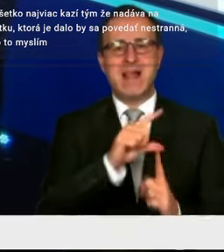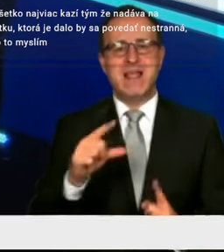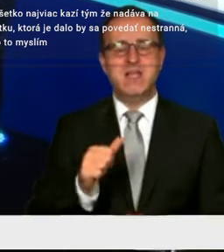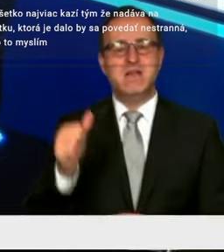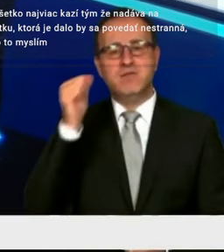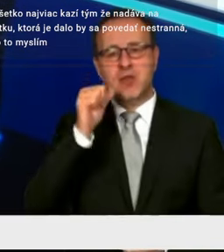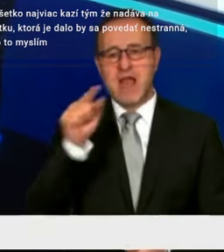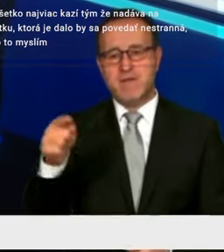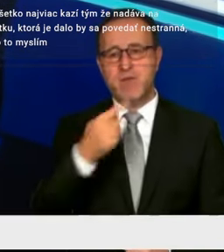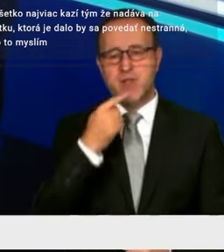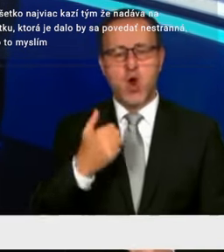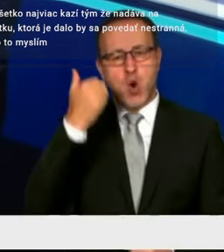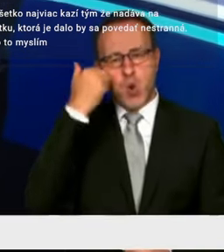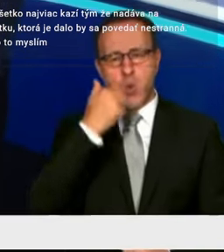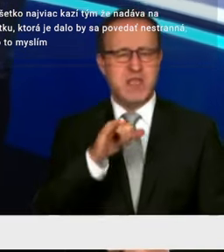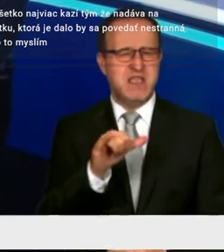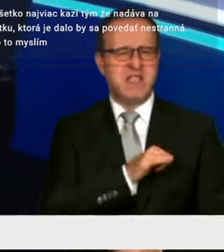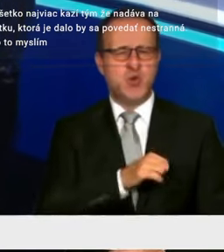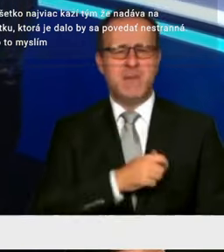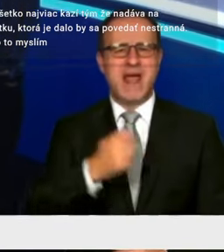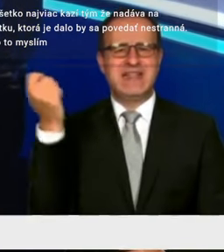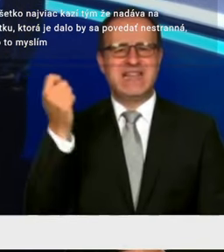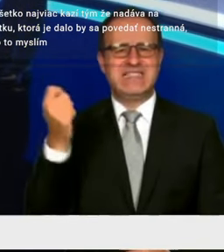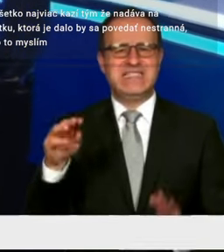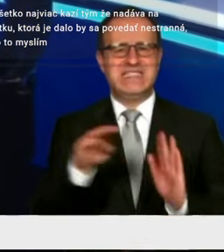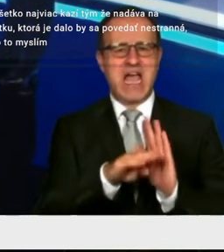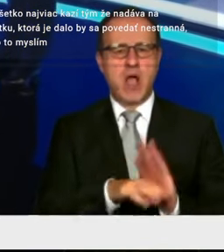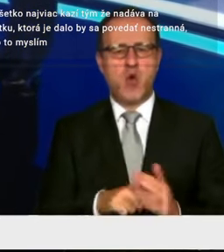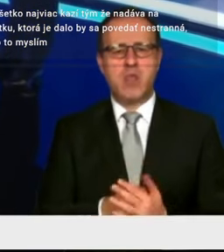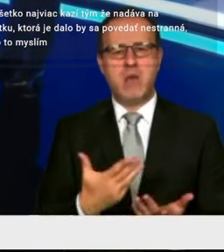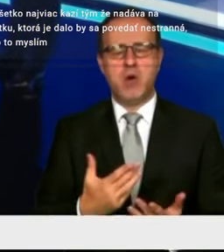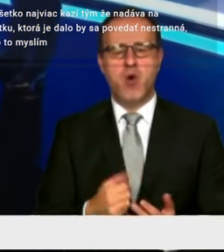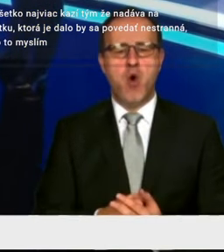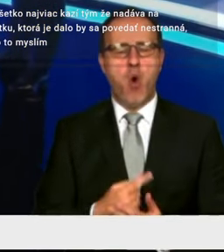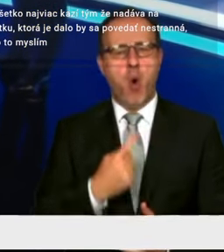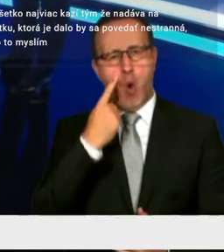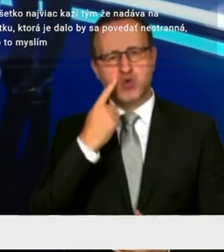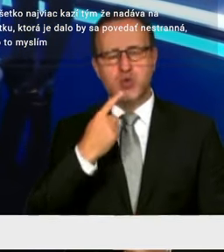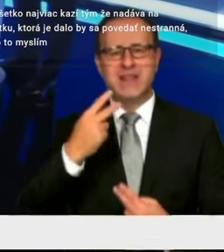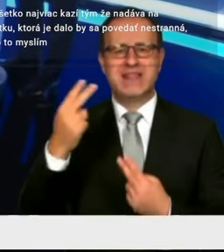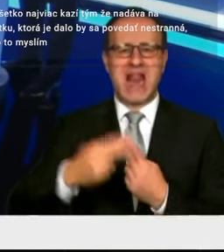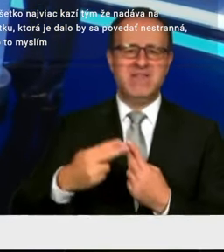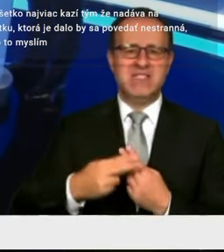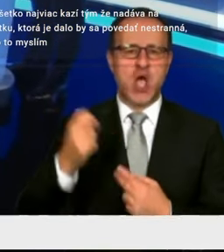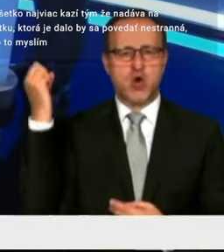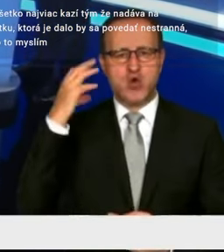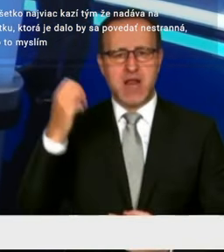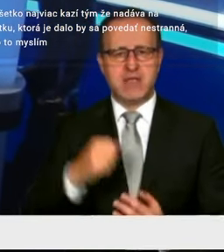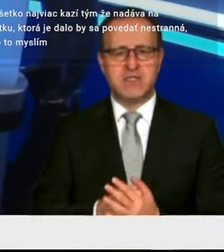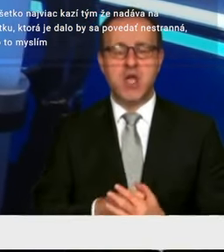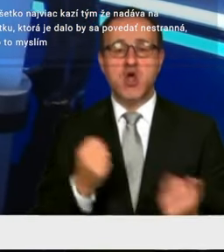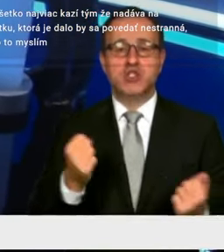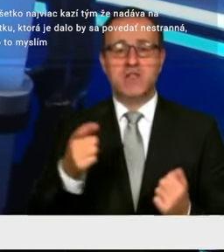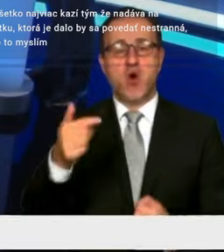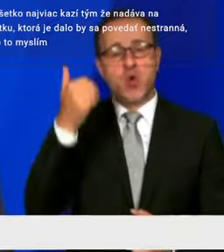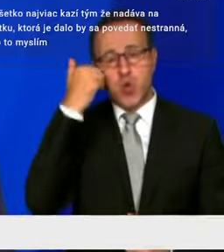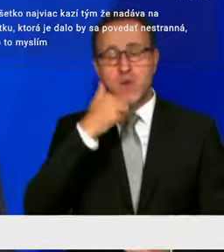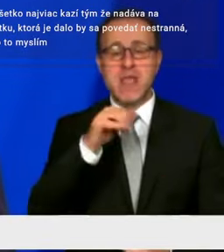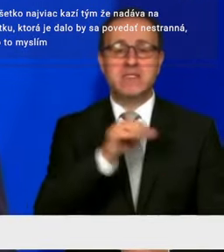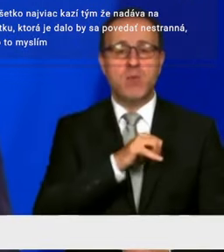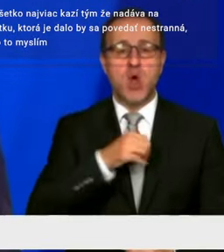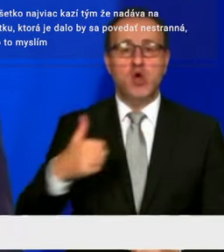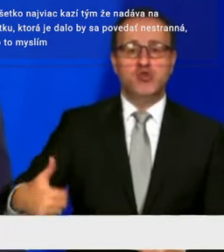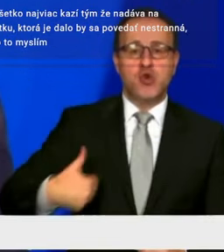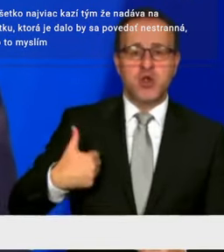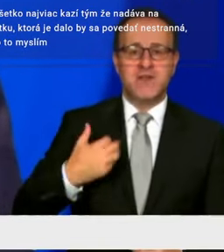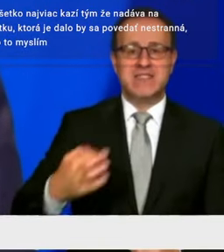aj to že ľudí nezaujíma napríklad trestný zákon alebo zákon alebo osud RTVS ale skôr že ich zaujíma eh teda školstvo